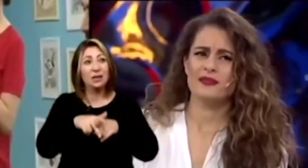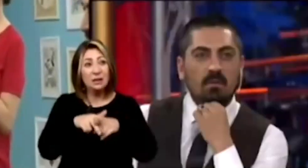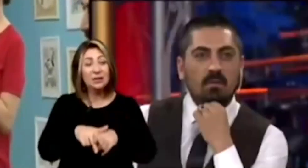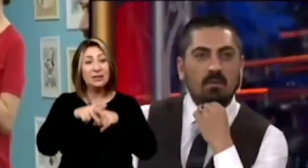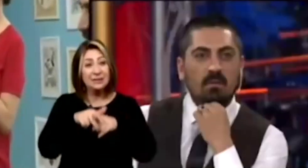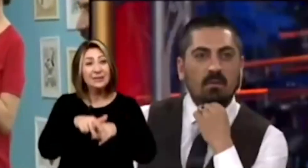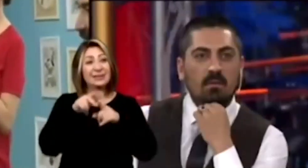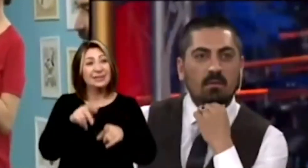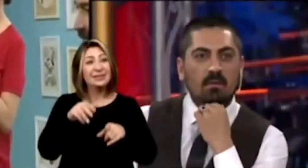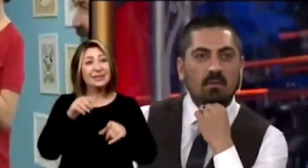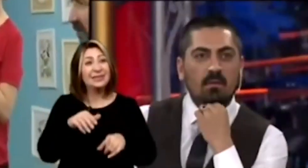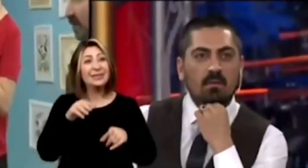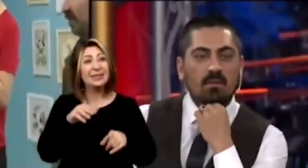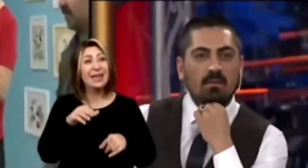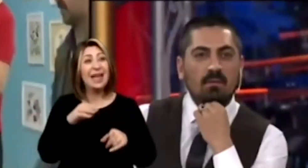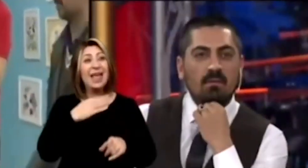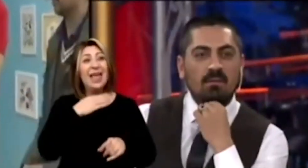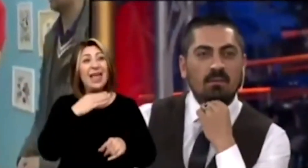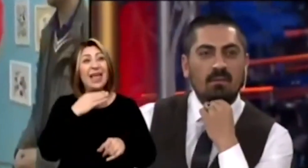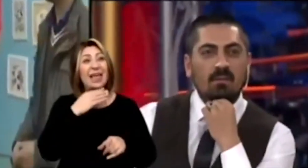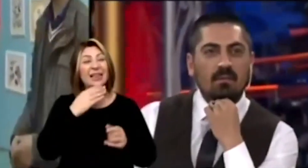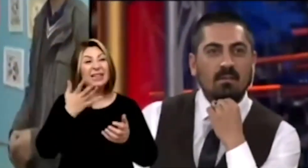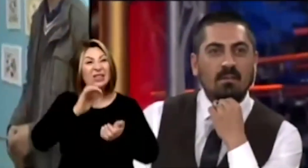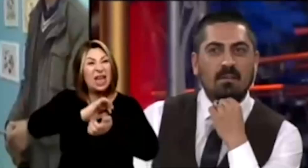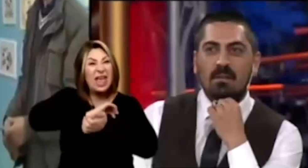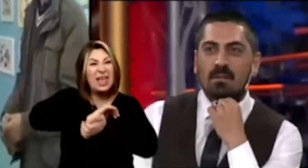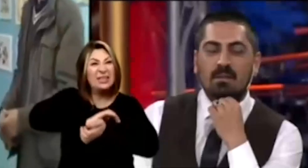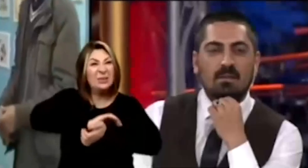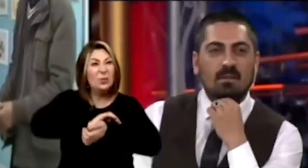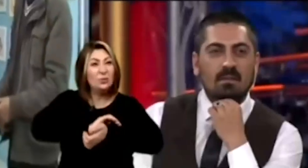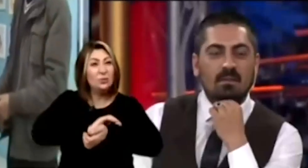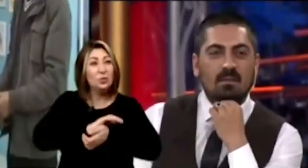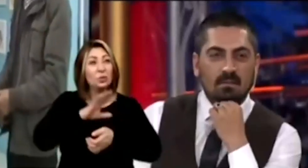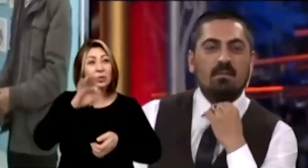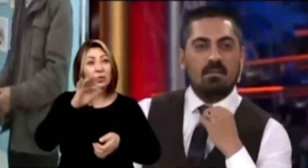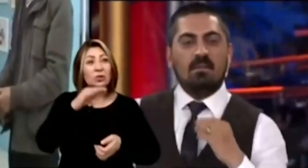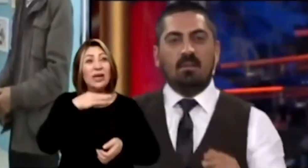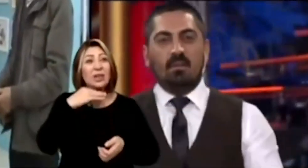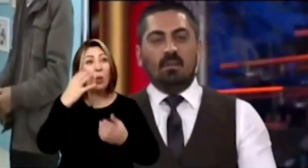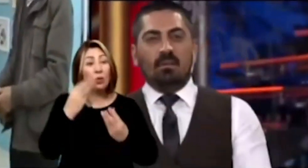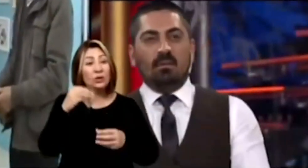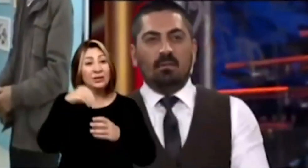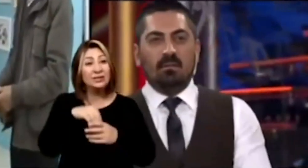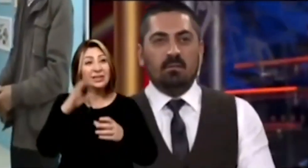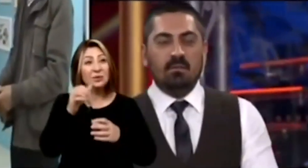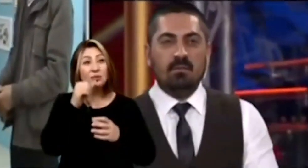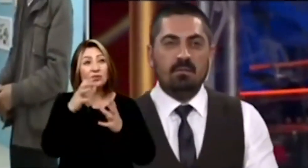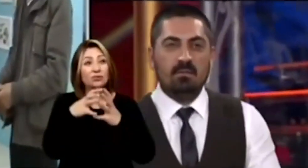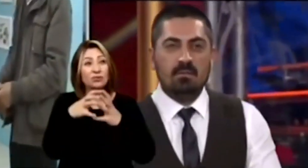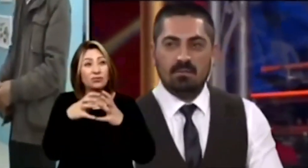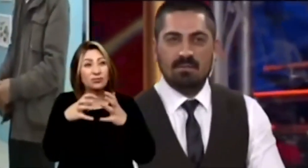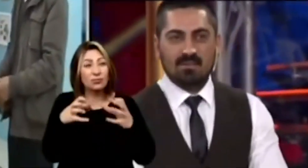böyle gittikçe et iyice eziliyormuş. Zaten tuzlu et olduğu için iyice de suyu